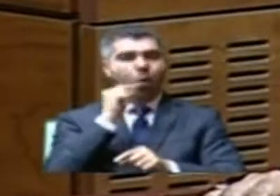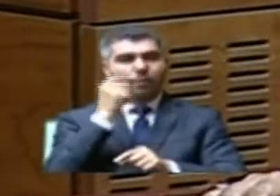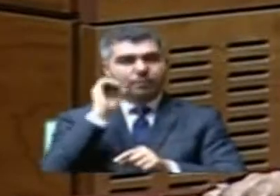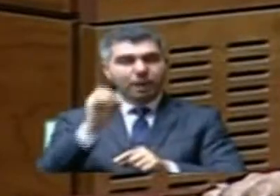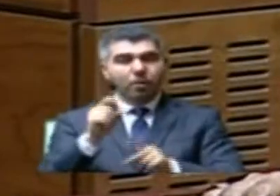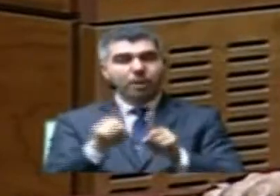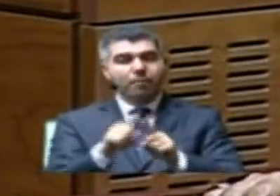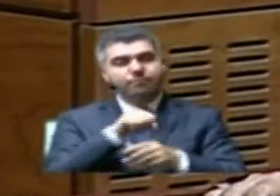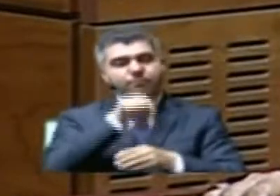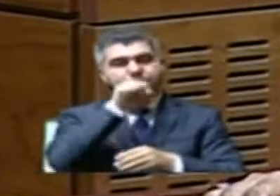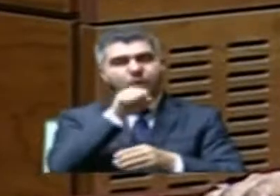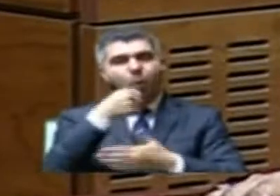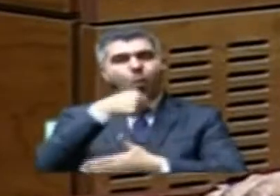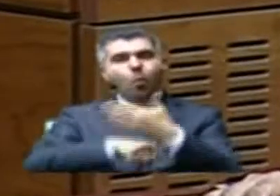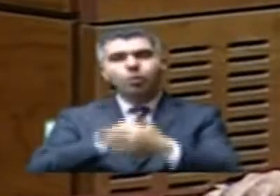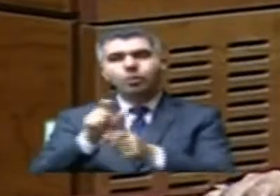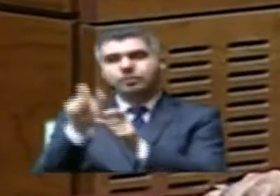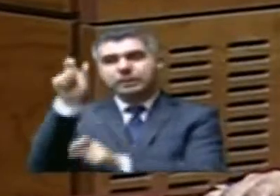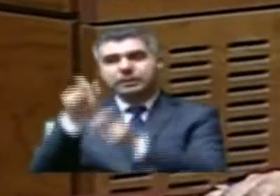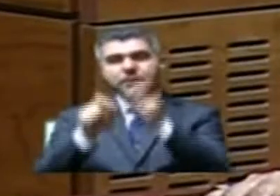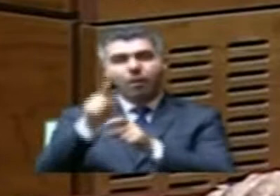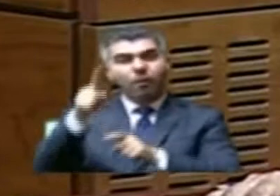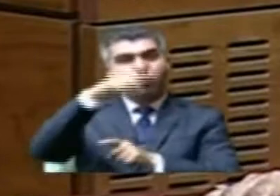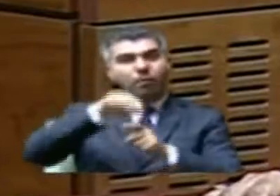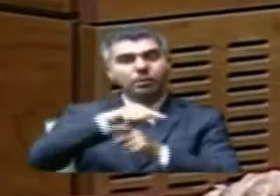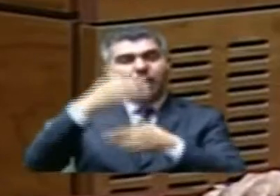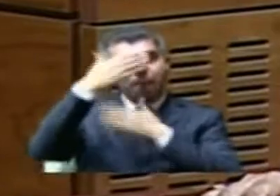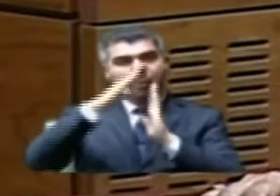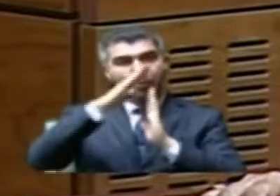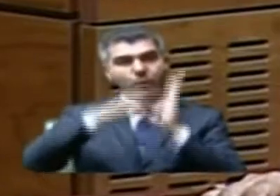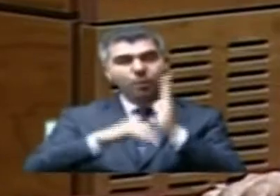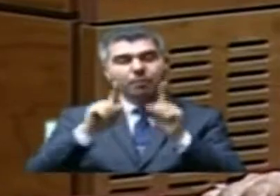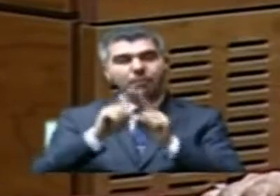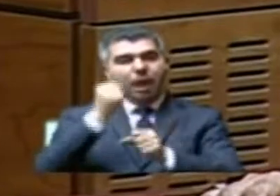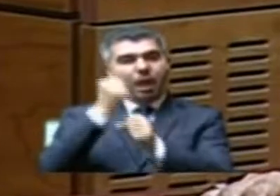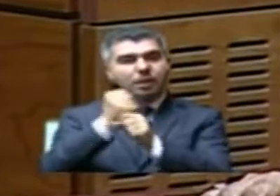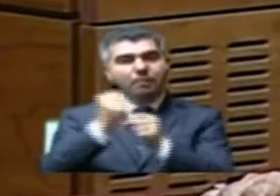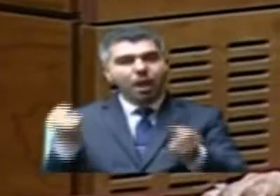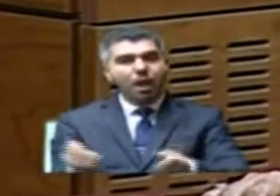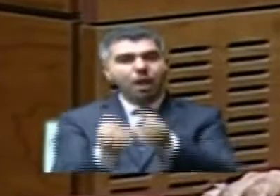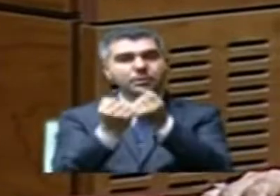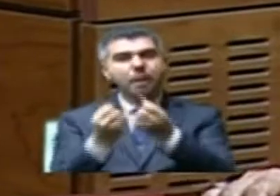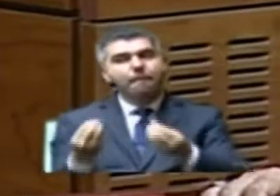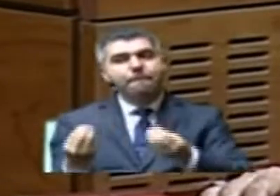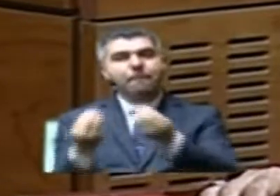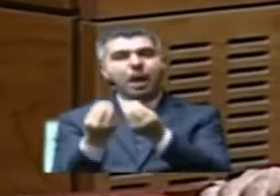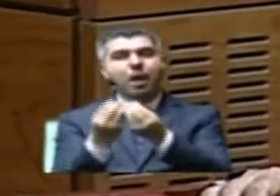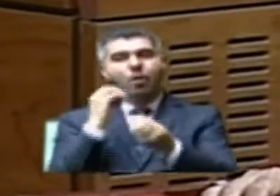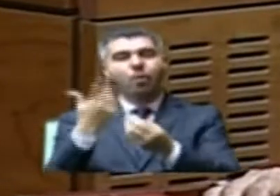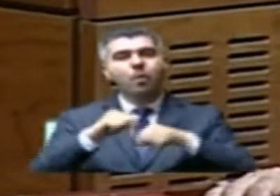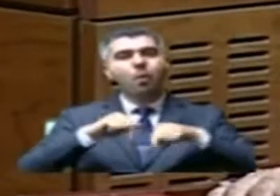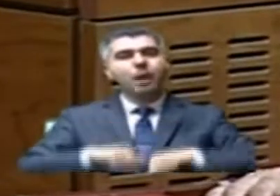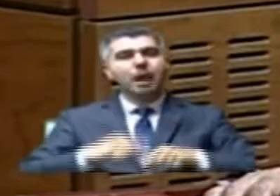يقراو، باغيينكم نتوما حتى نتوما في المركز اللي نتوما فيه انكم تكون معكم اطر كفأة التي يمكنها